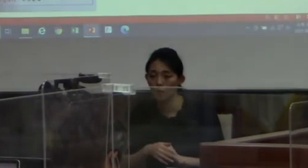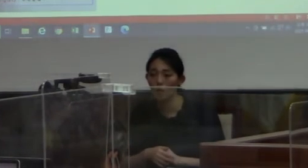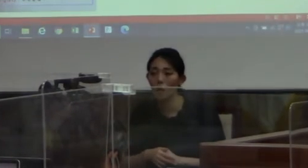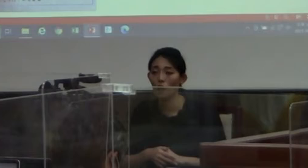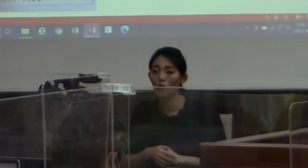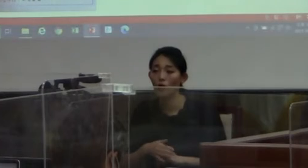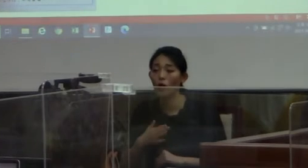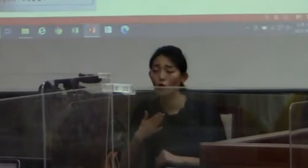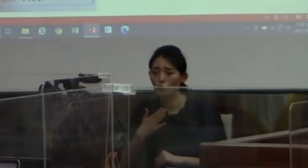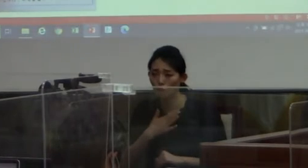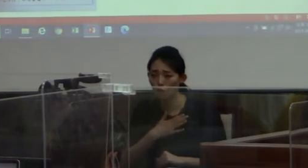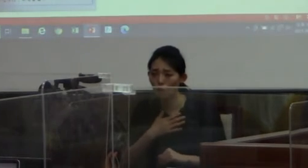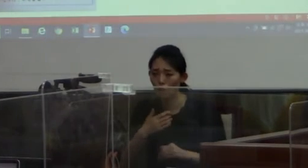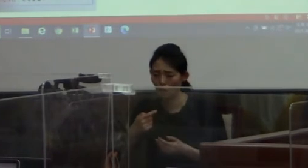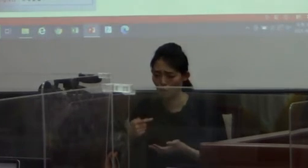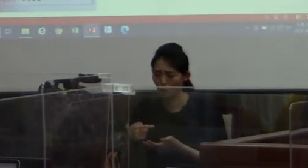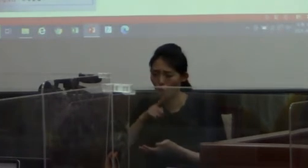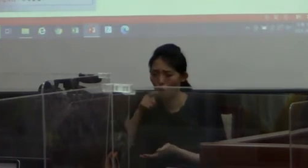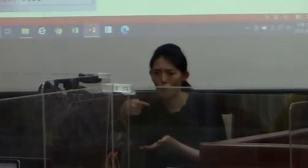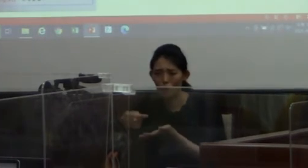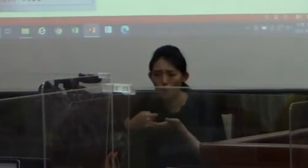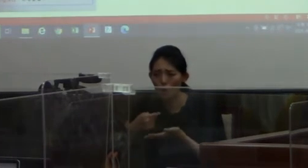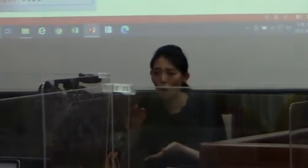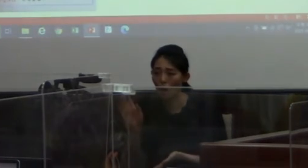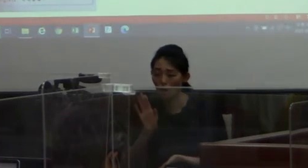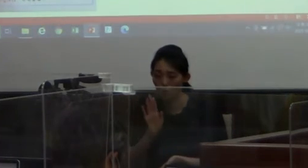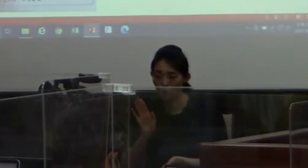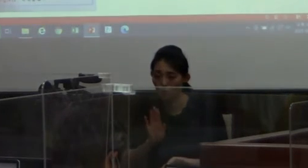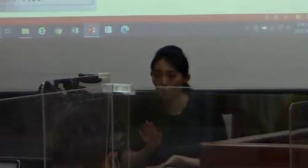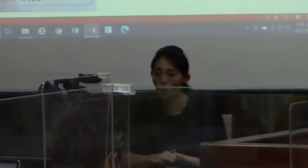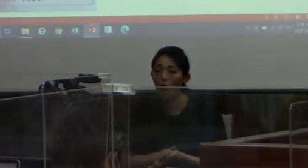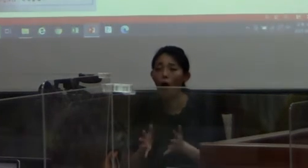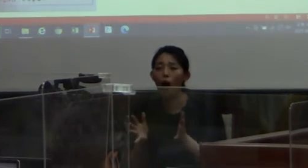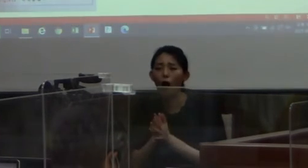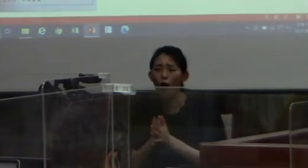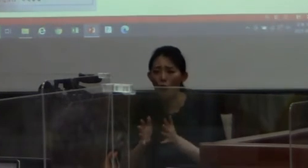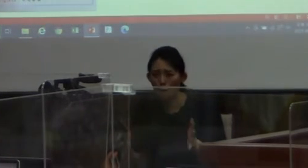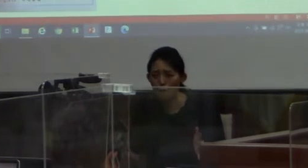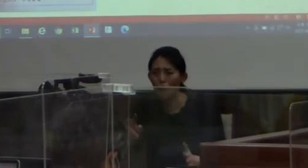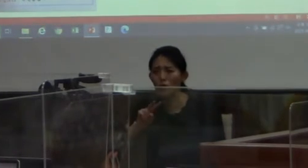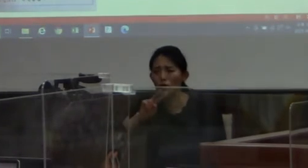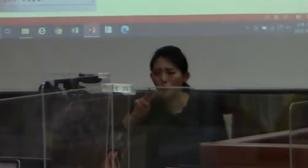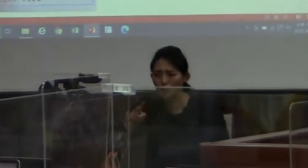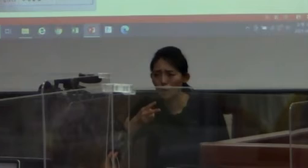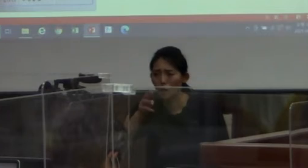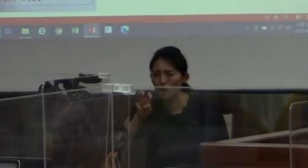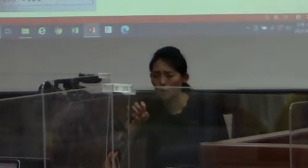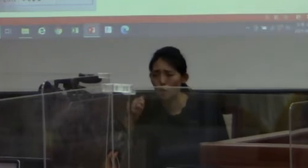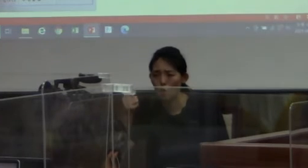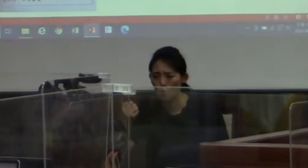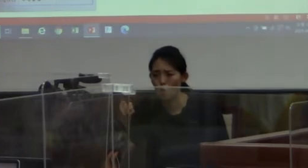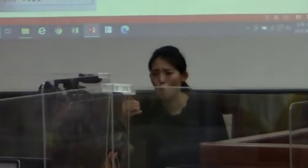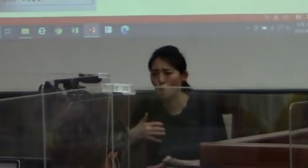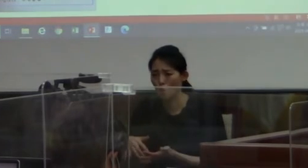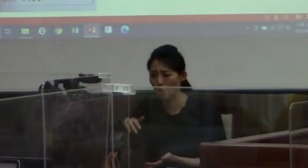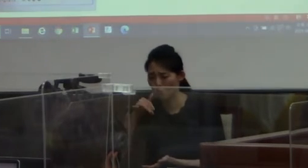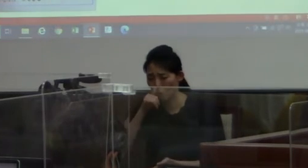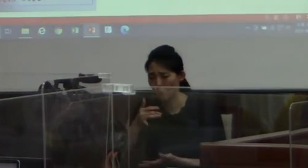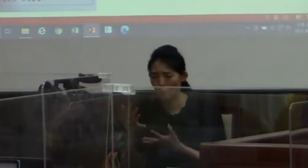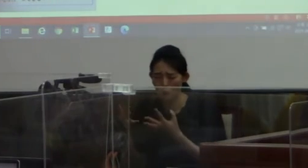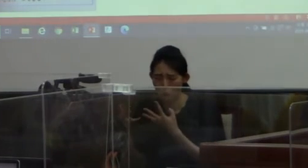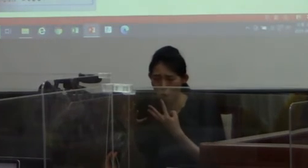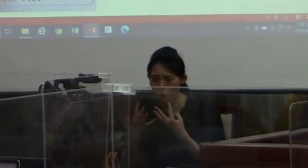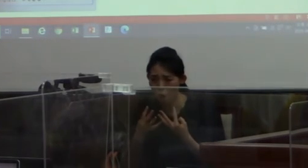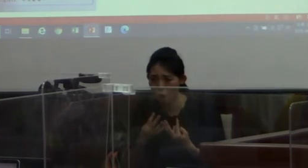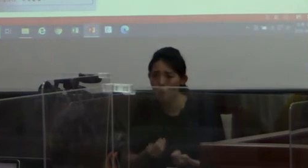할 때마다 우리한테 다 이렇게 신고를 하고 하는 것도 아니고요. 그러니까 아파트가 35개가 넘는 아파트에 무수히 많은